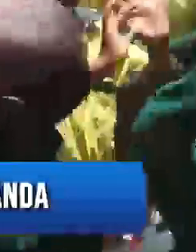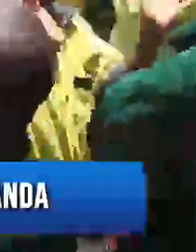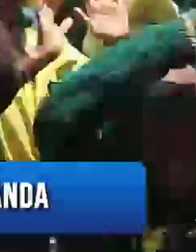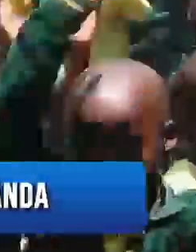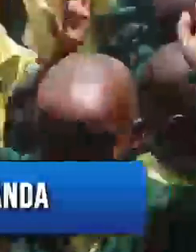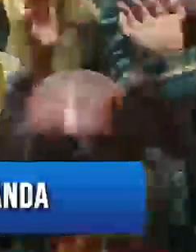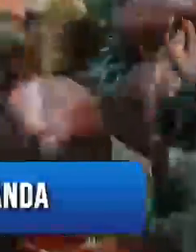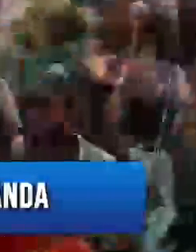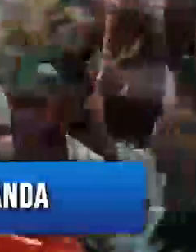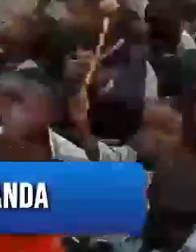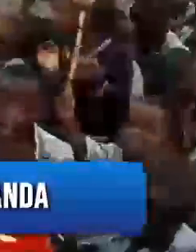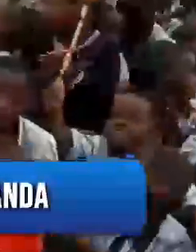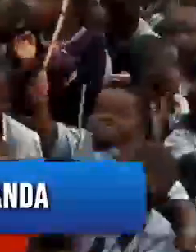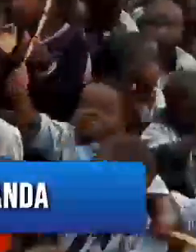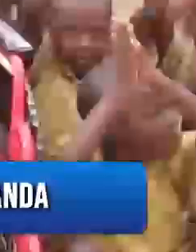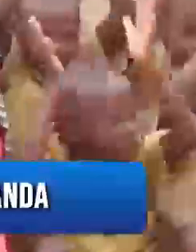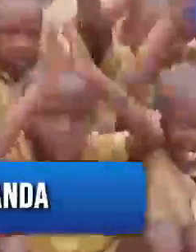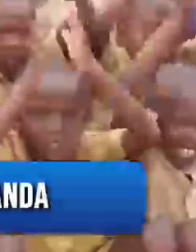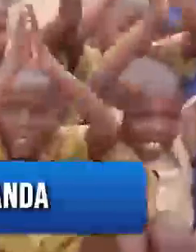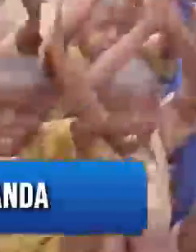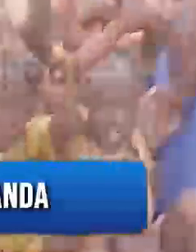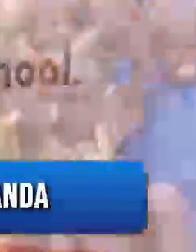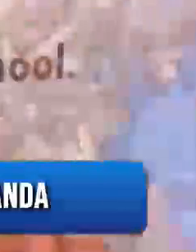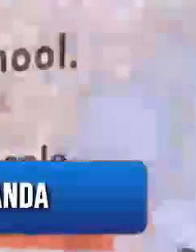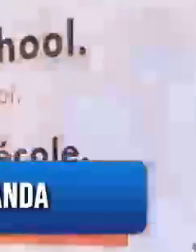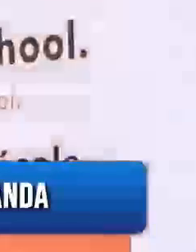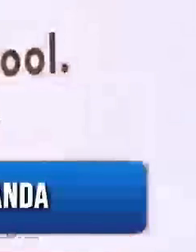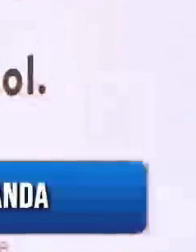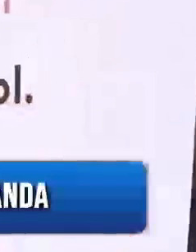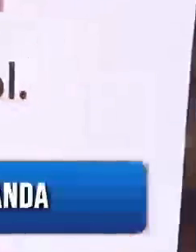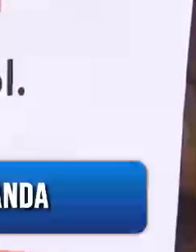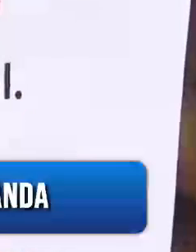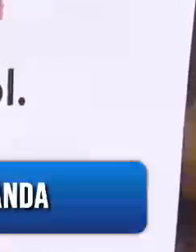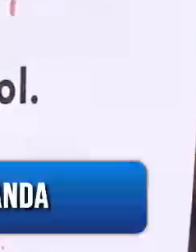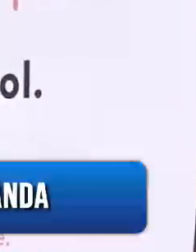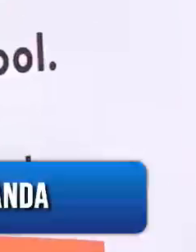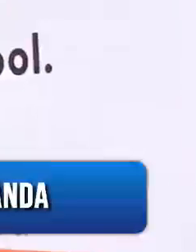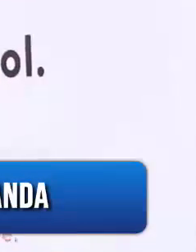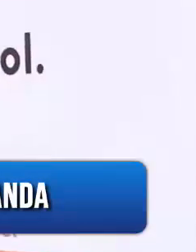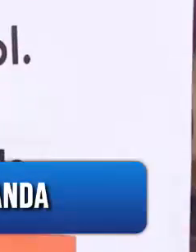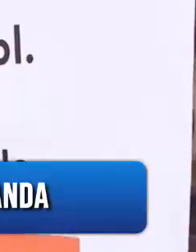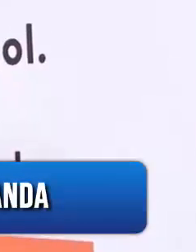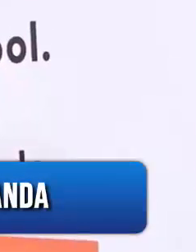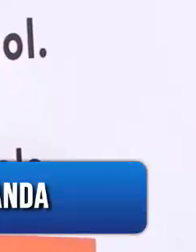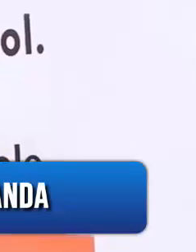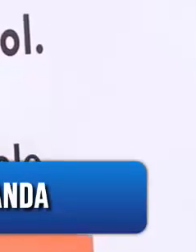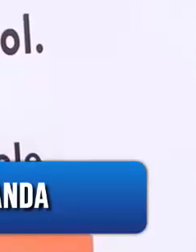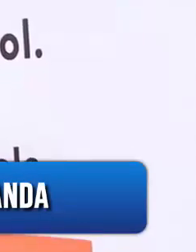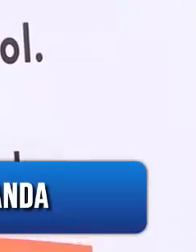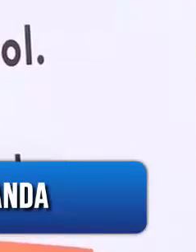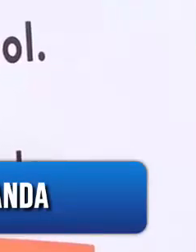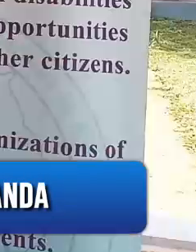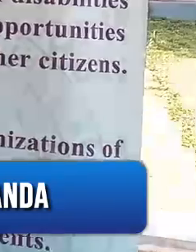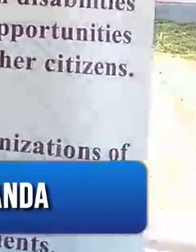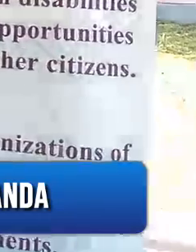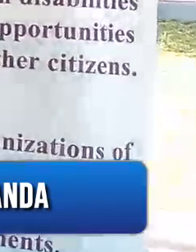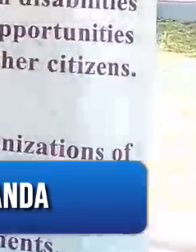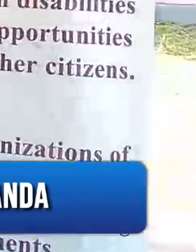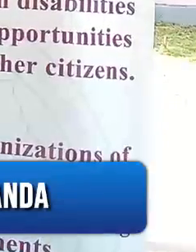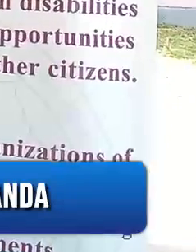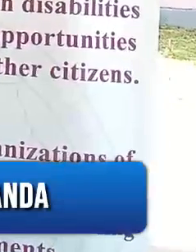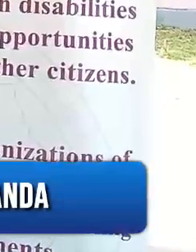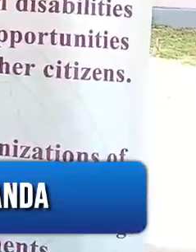ngo iki gikorwa gikorwe hanatangwe ibiganiro nk'uko bisanzwe, atangaza ko hazifashishwa ibitangazamakuru binyuranye mu gutanga ubu butumwa.